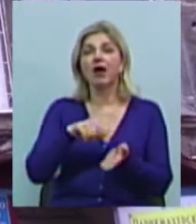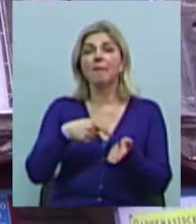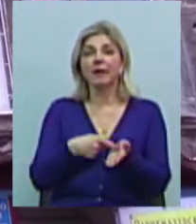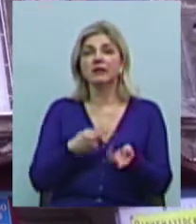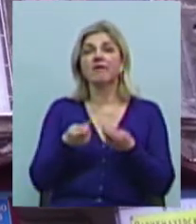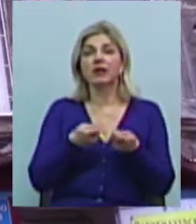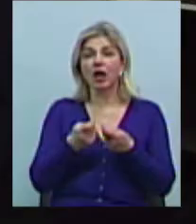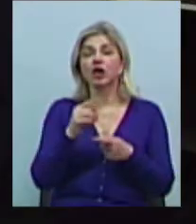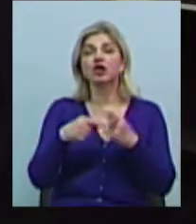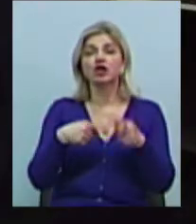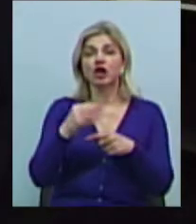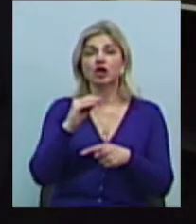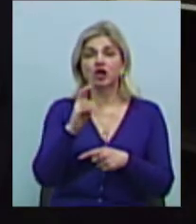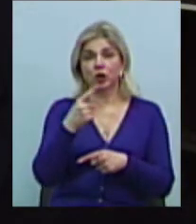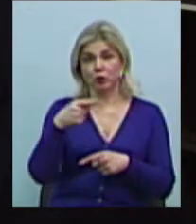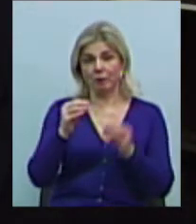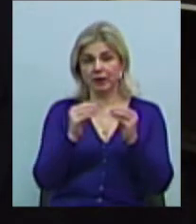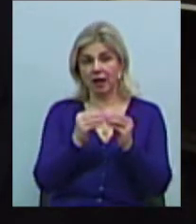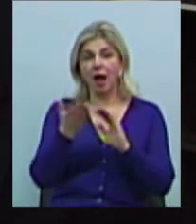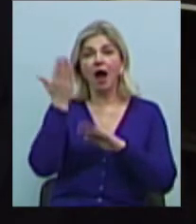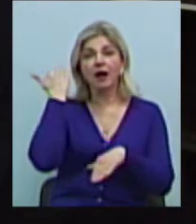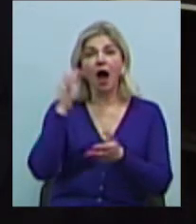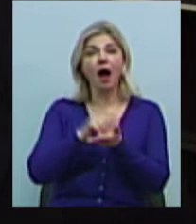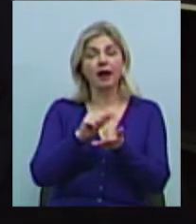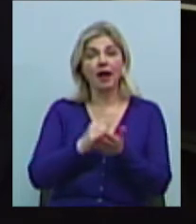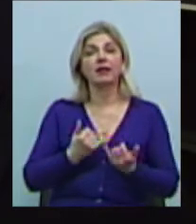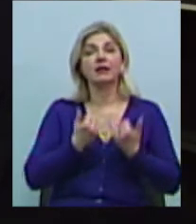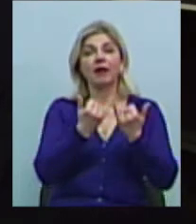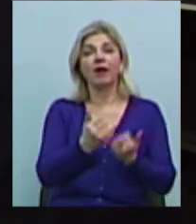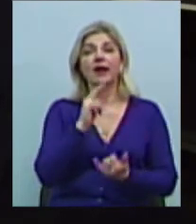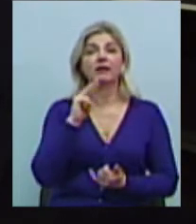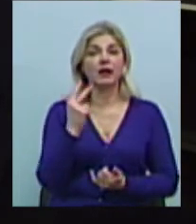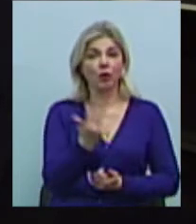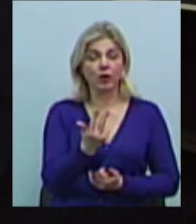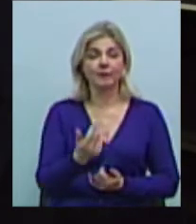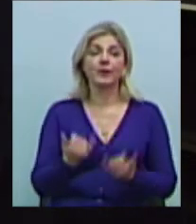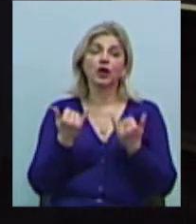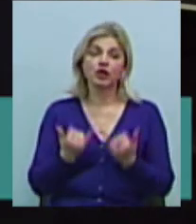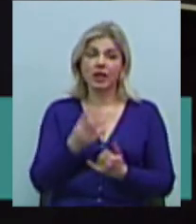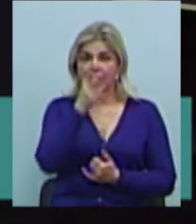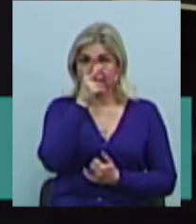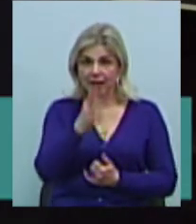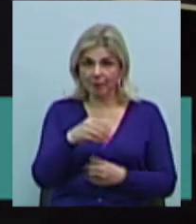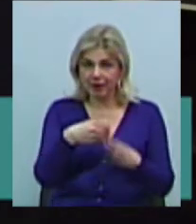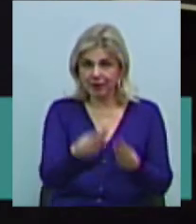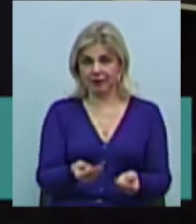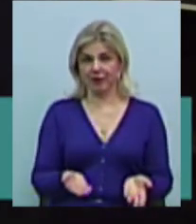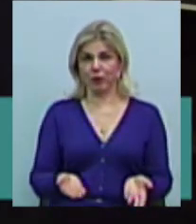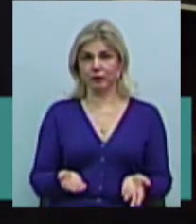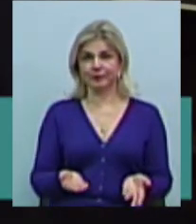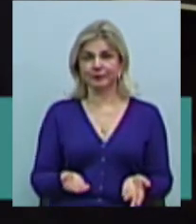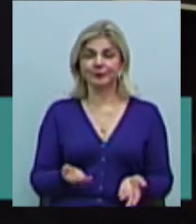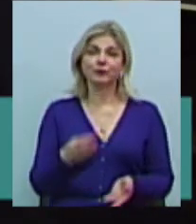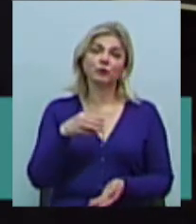через ЖЕК номер 10. Раніше оренду надавали на 3 роки. Зараз предоставляють його то на 3 місяці. Зараз надають його то